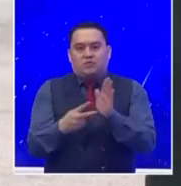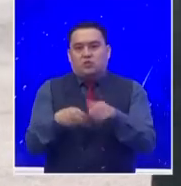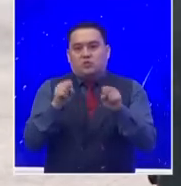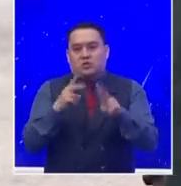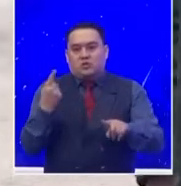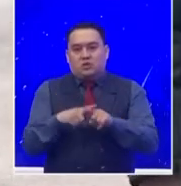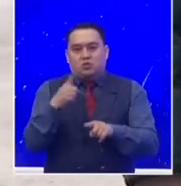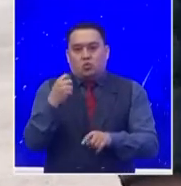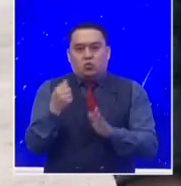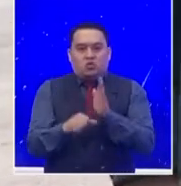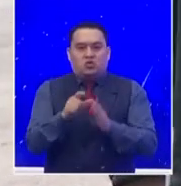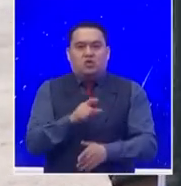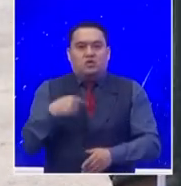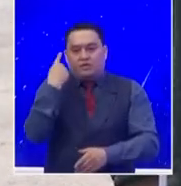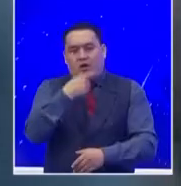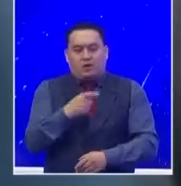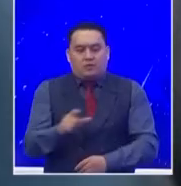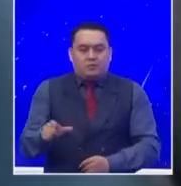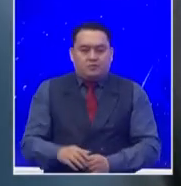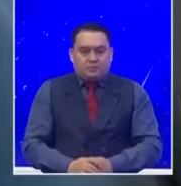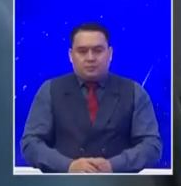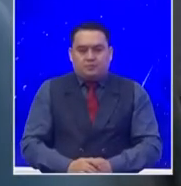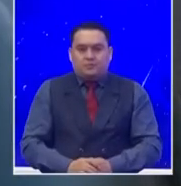техники и 160 человек личного состава.